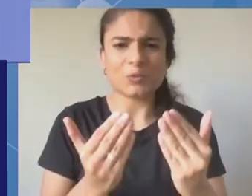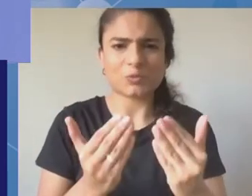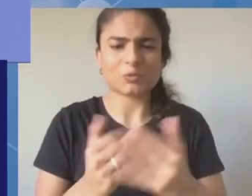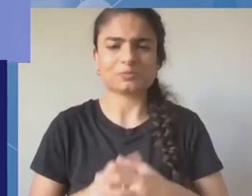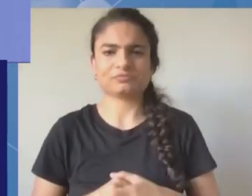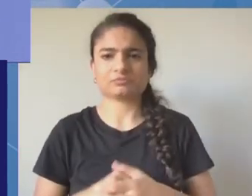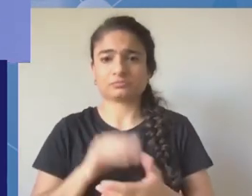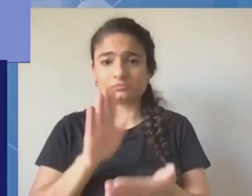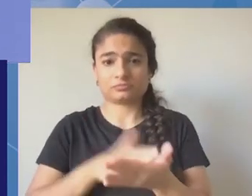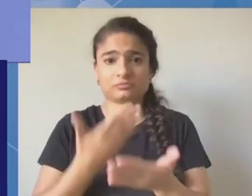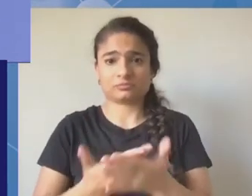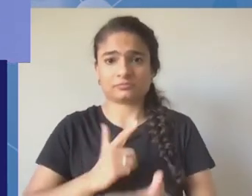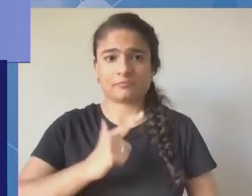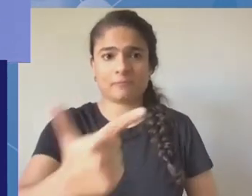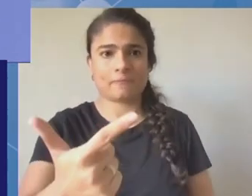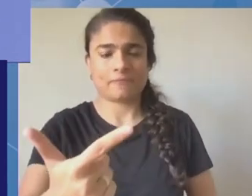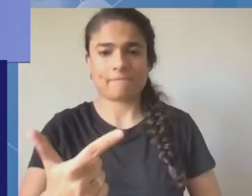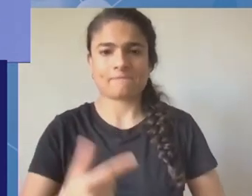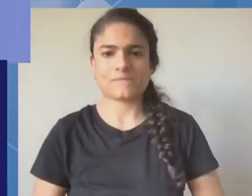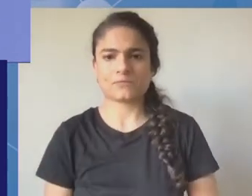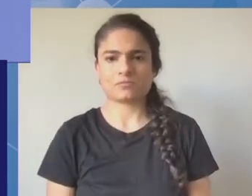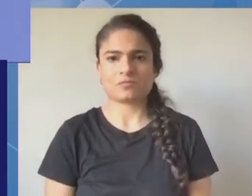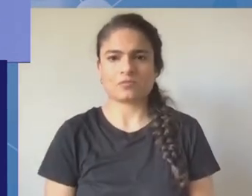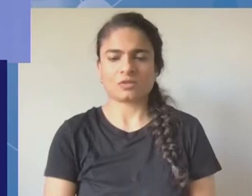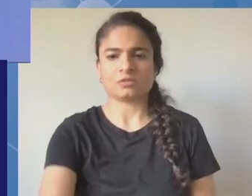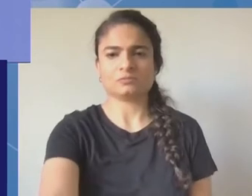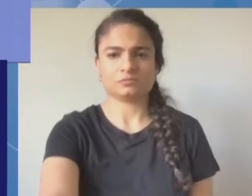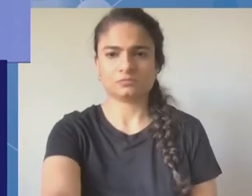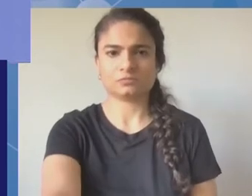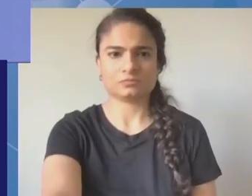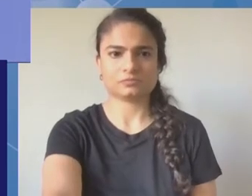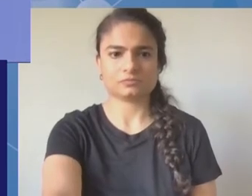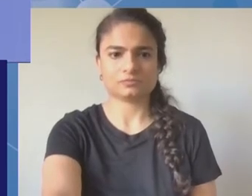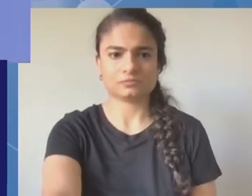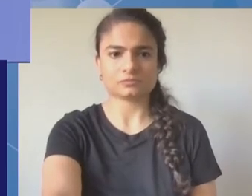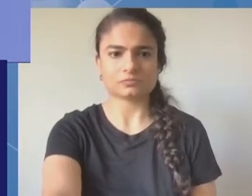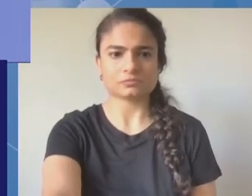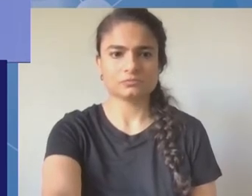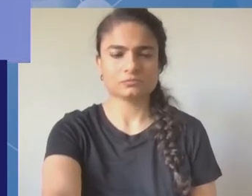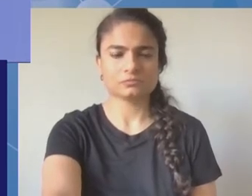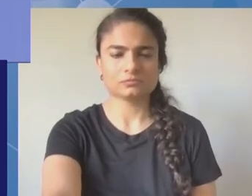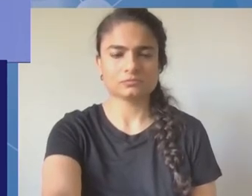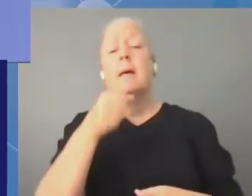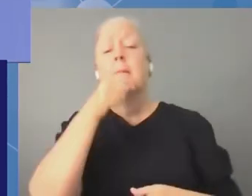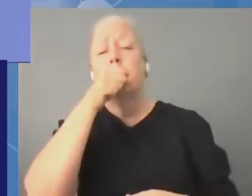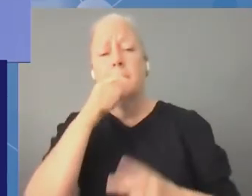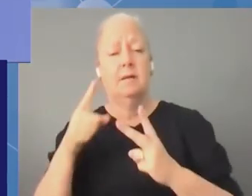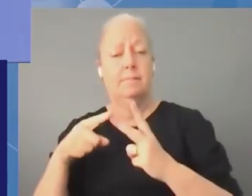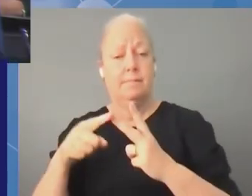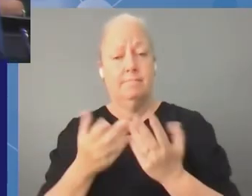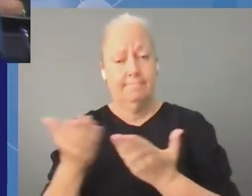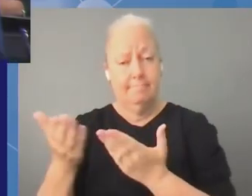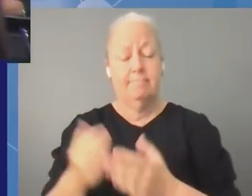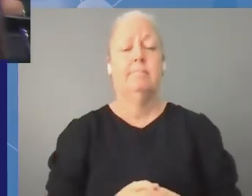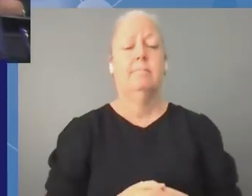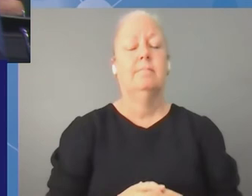段。好的。我们时间因为不多的吧，我们不能增加发言的一